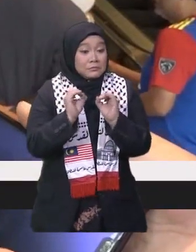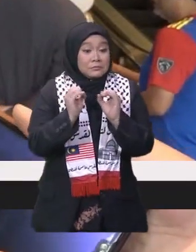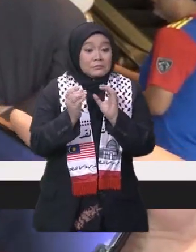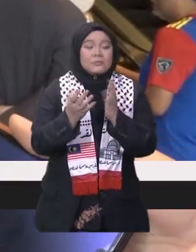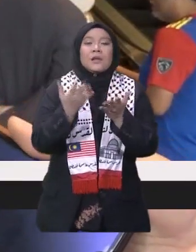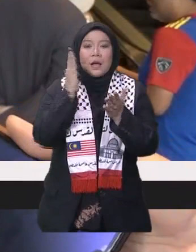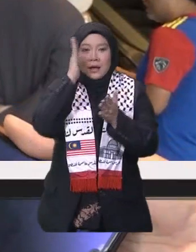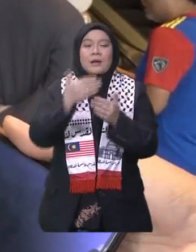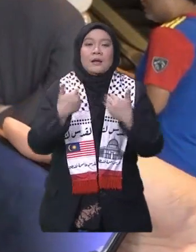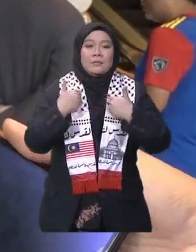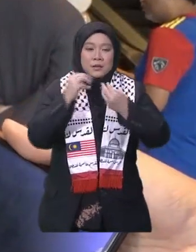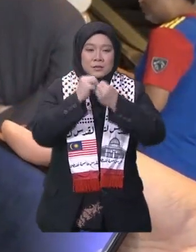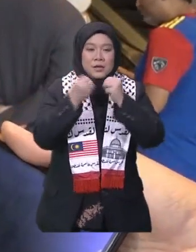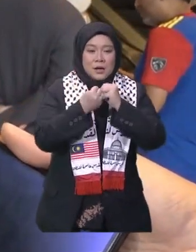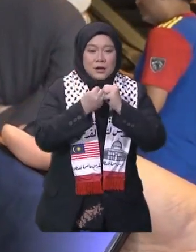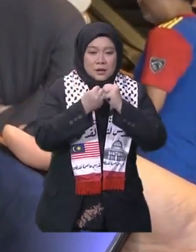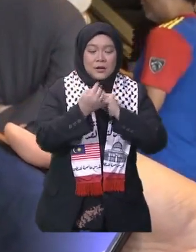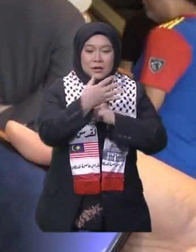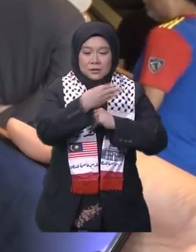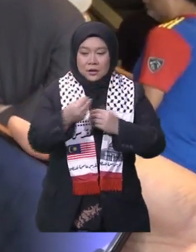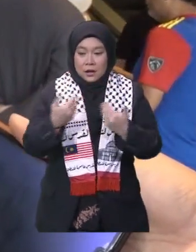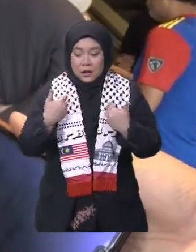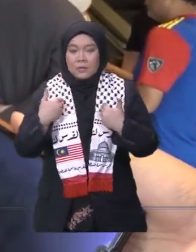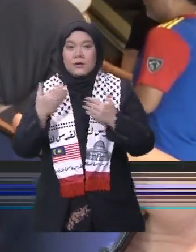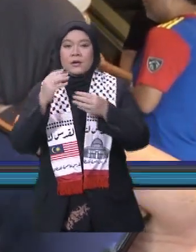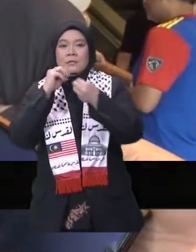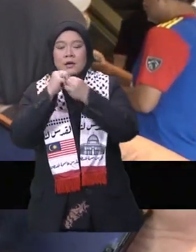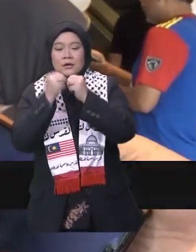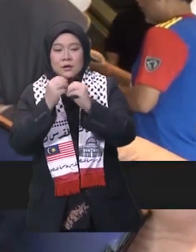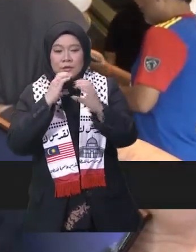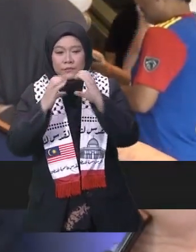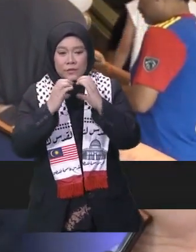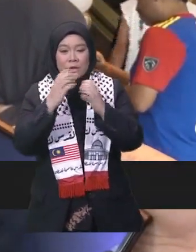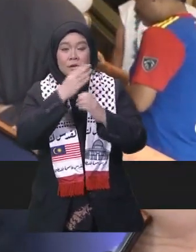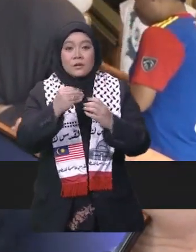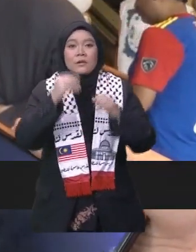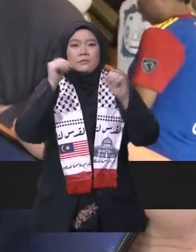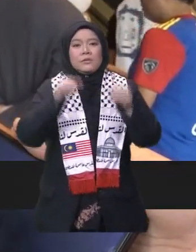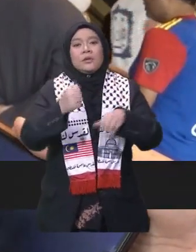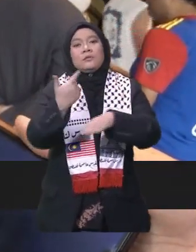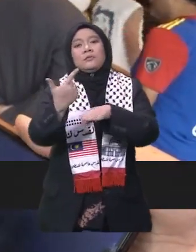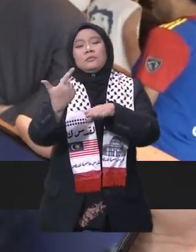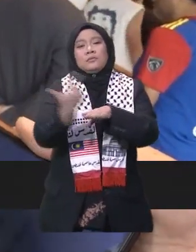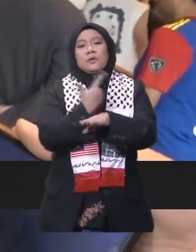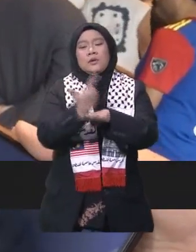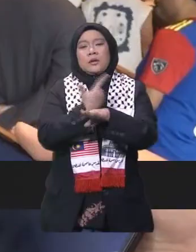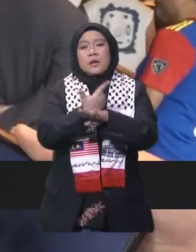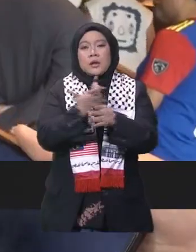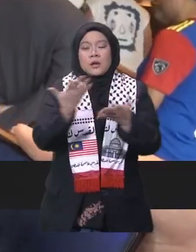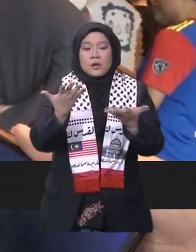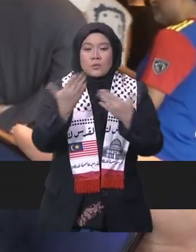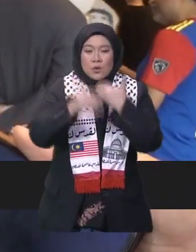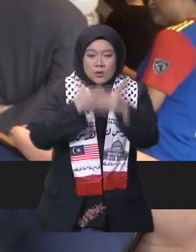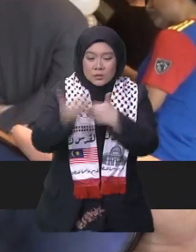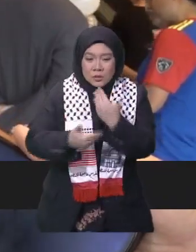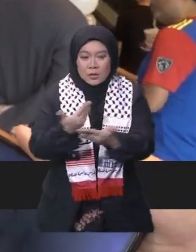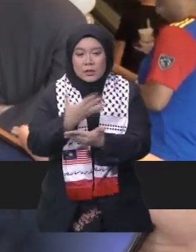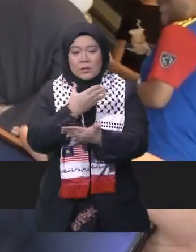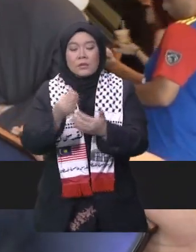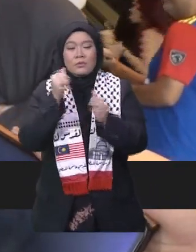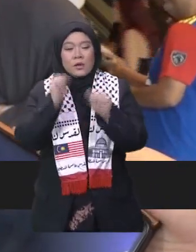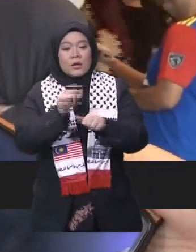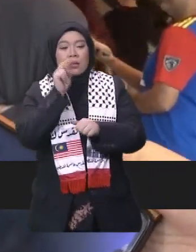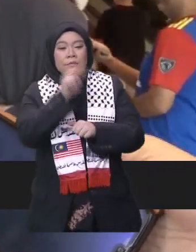that, you know, the rapport between them, the communication, then only can start the training process. Then the training process start, then you see